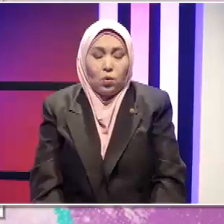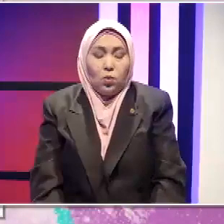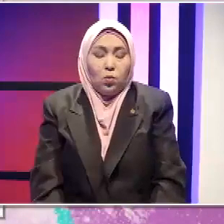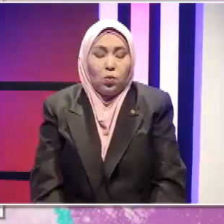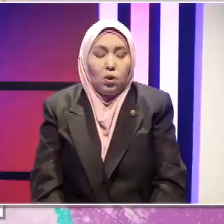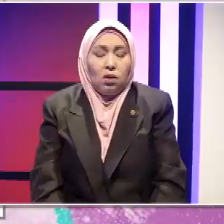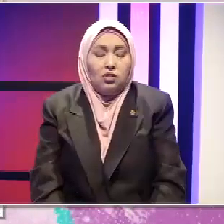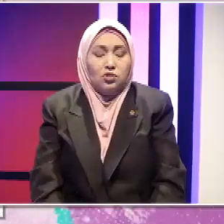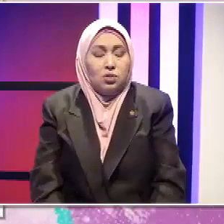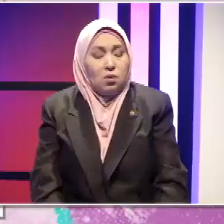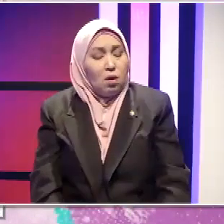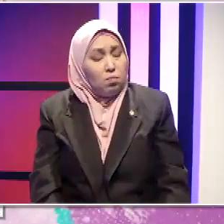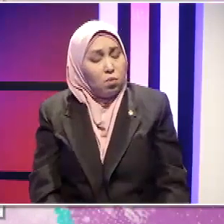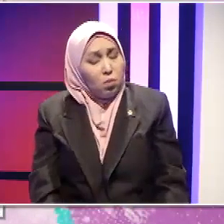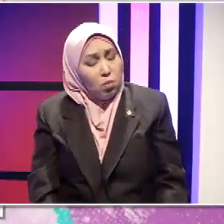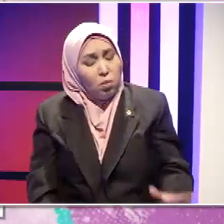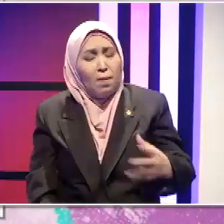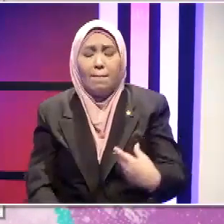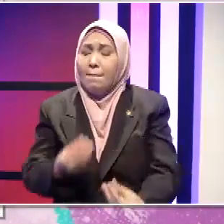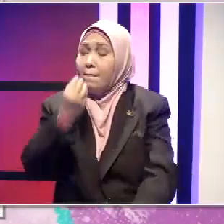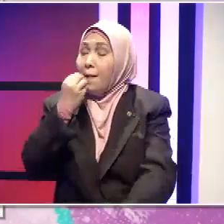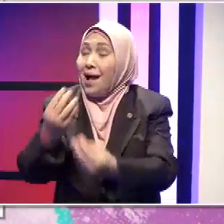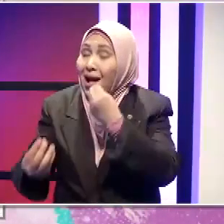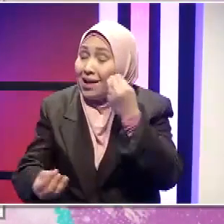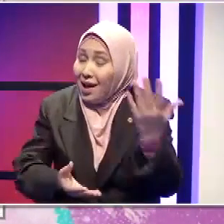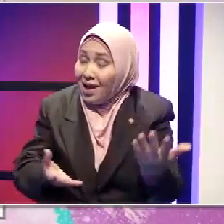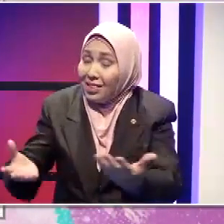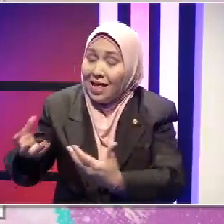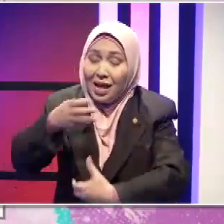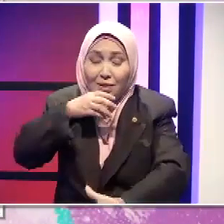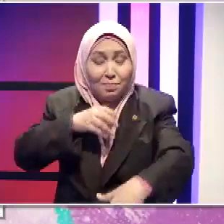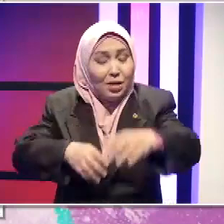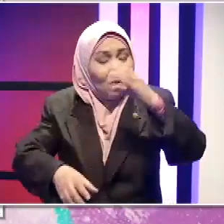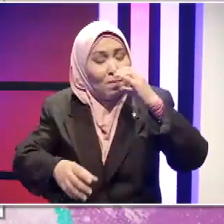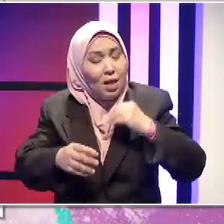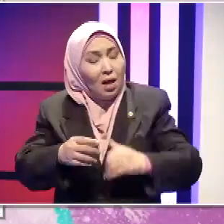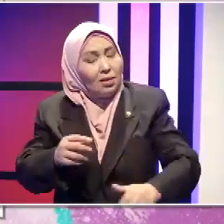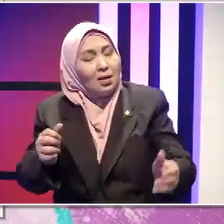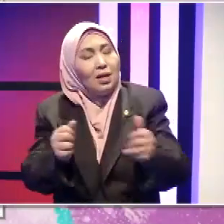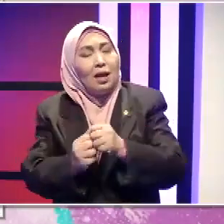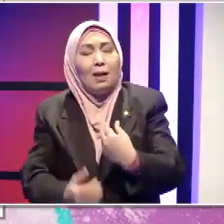Launcher Hai ghuluw es Ompu heney